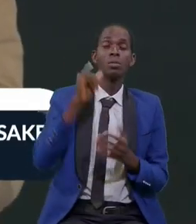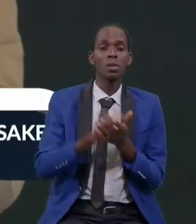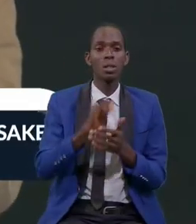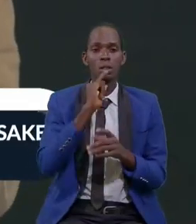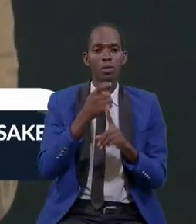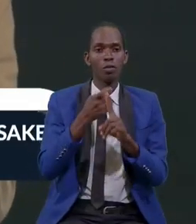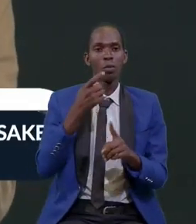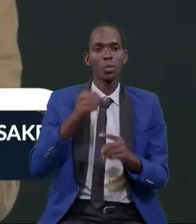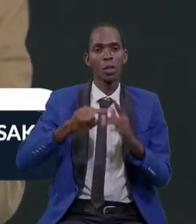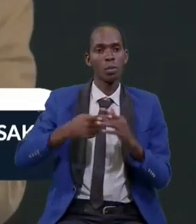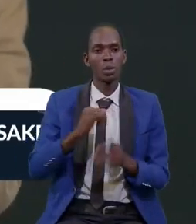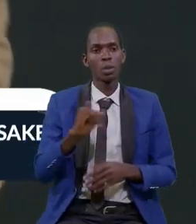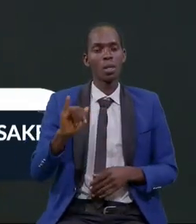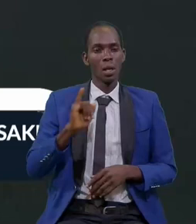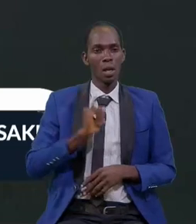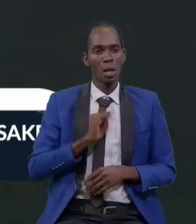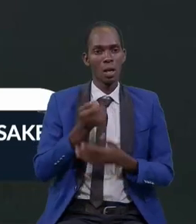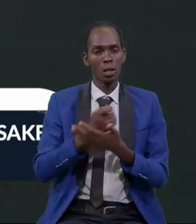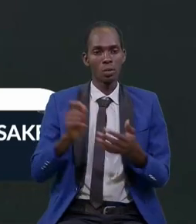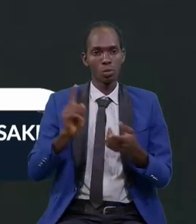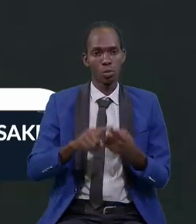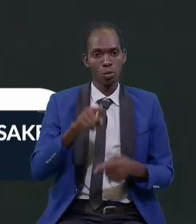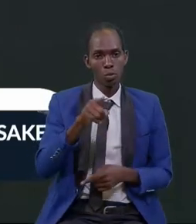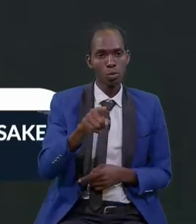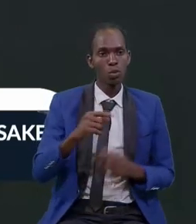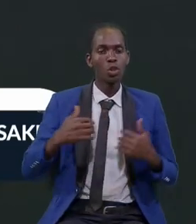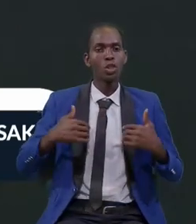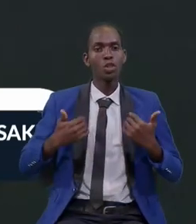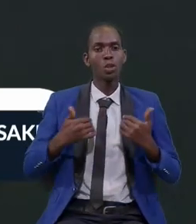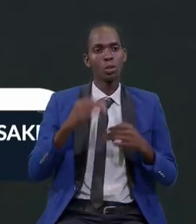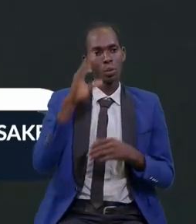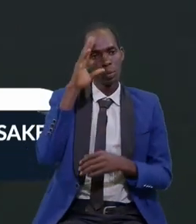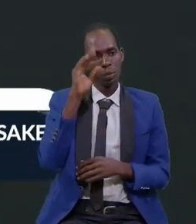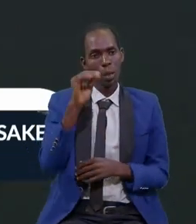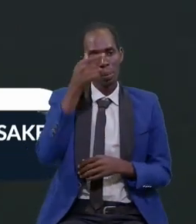le commencement. Je vous écris, jeune Jean,